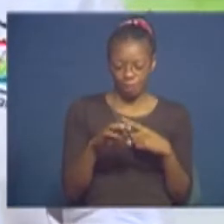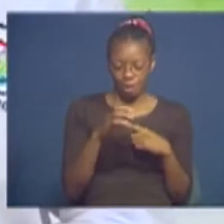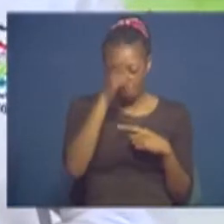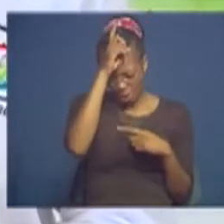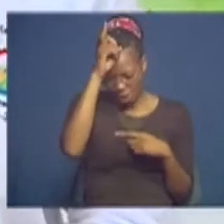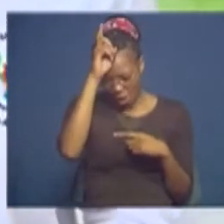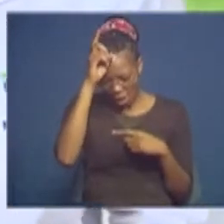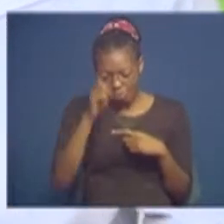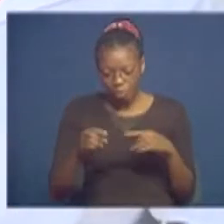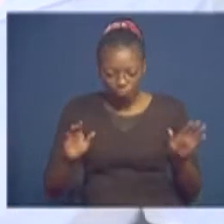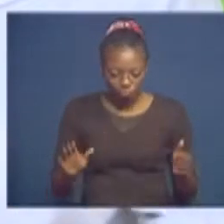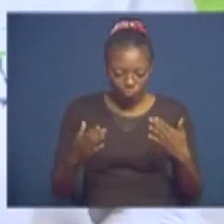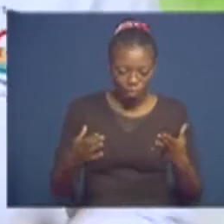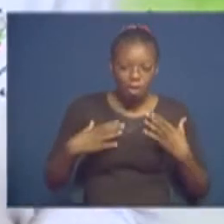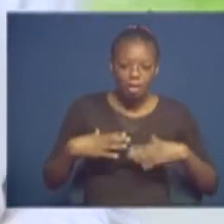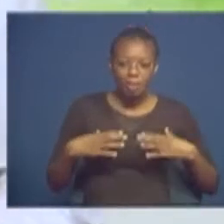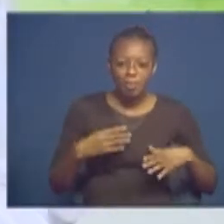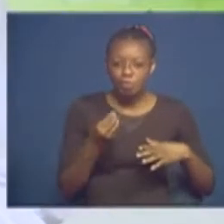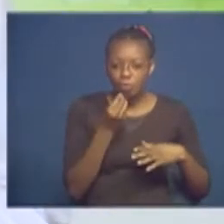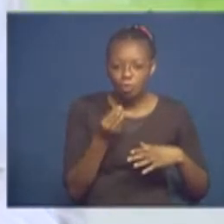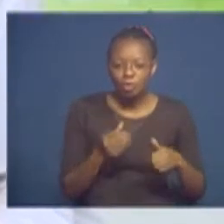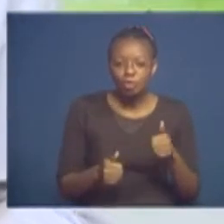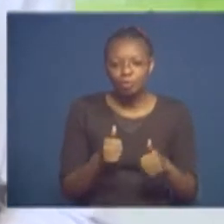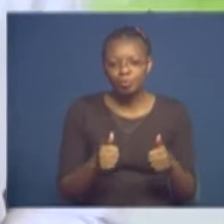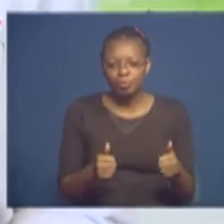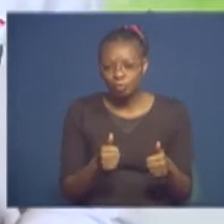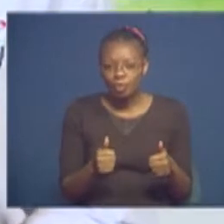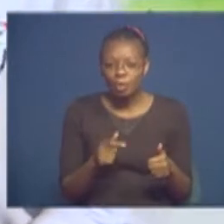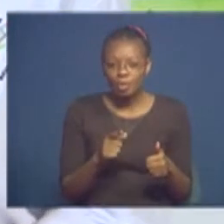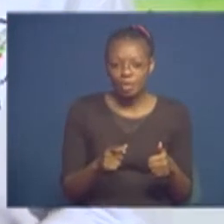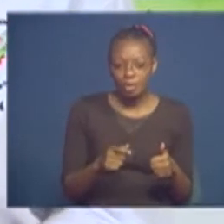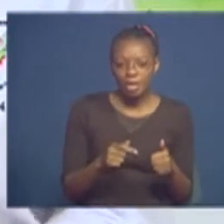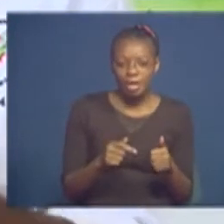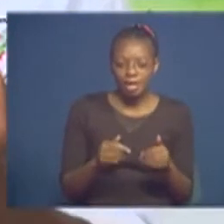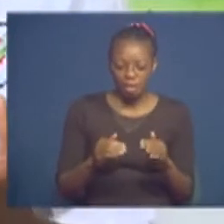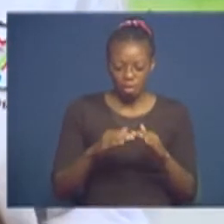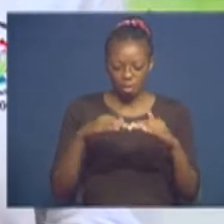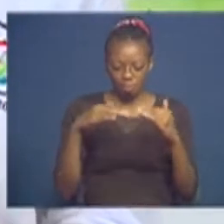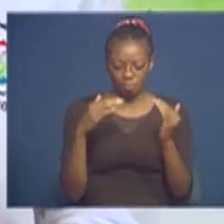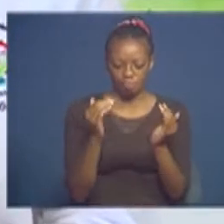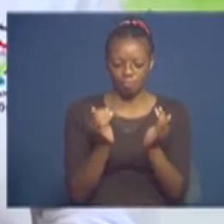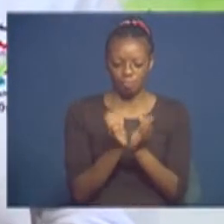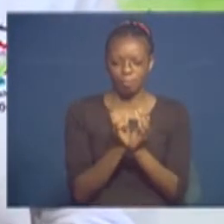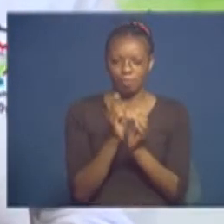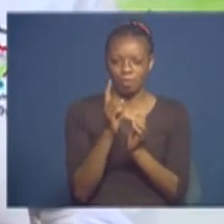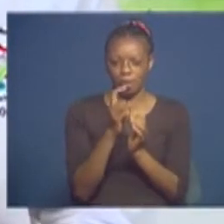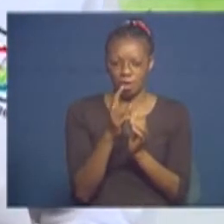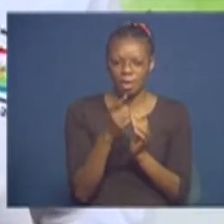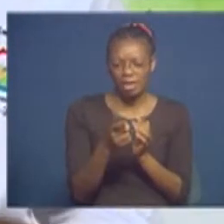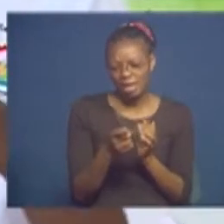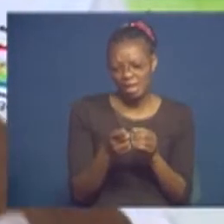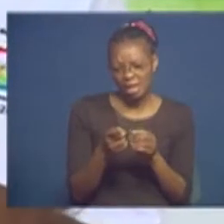tumehimiza wa watu wakule ni ile cabbage ya kiasili. Afrika ni kama sukuma wiki, lakini sukuma wiki